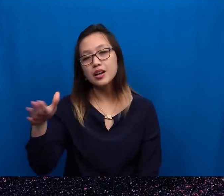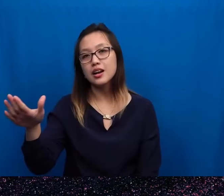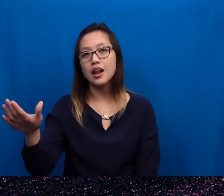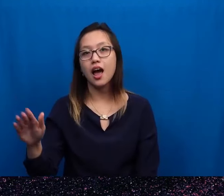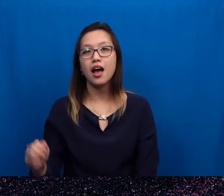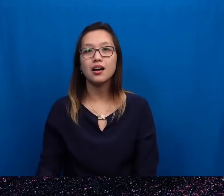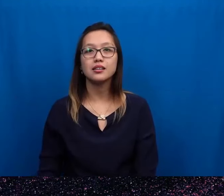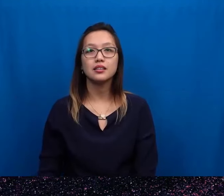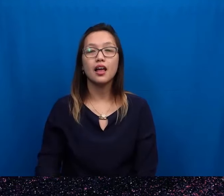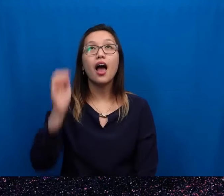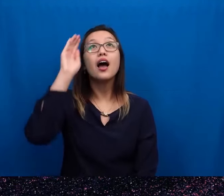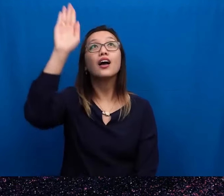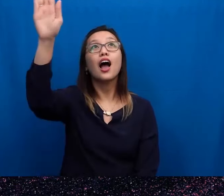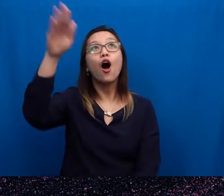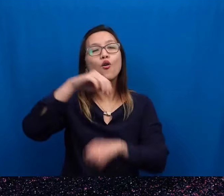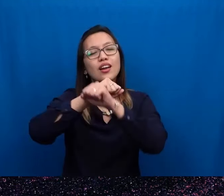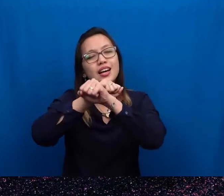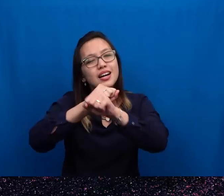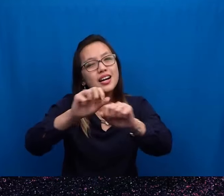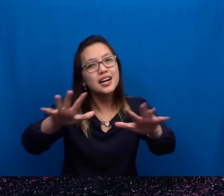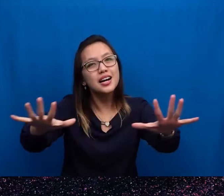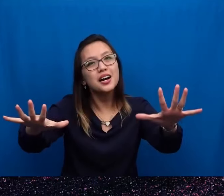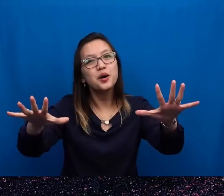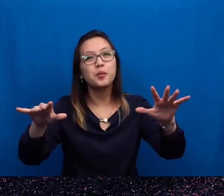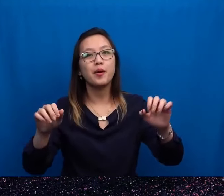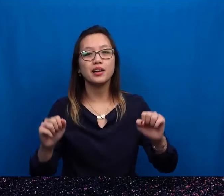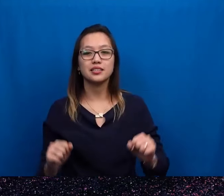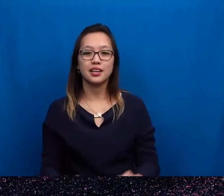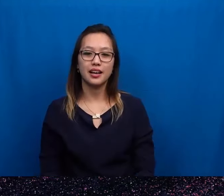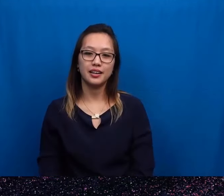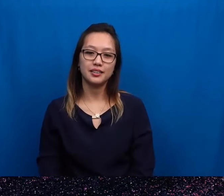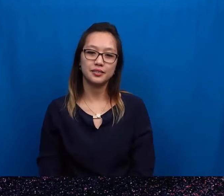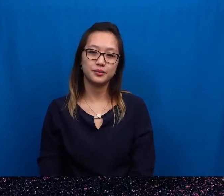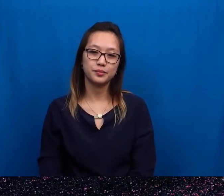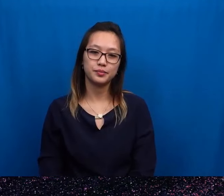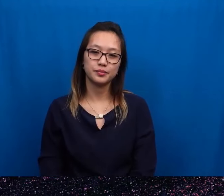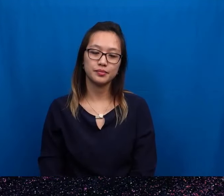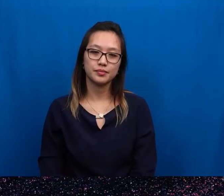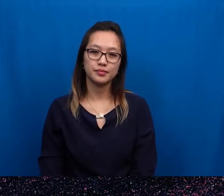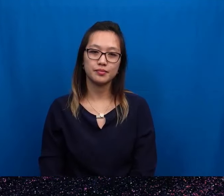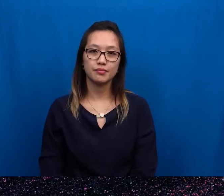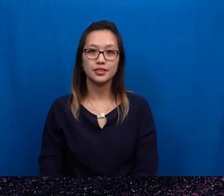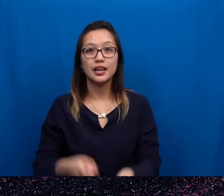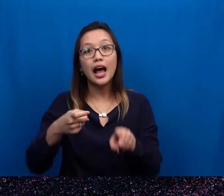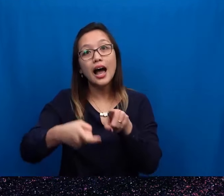tak pernah kau lepaskan